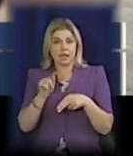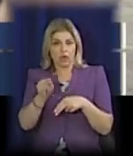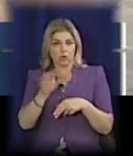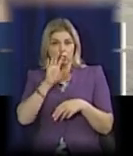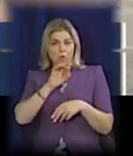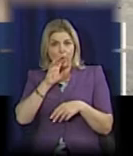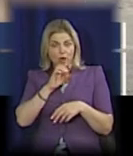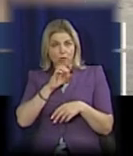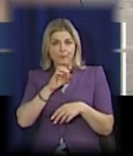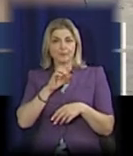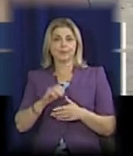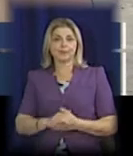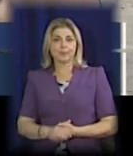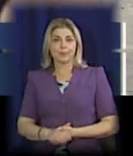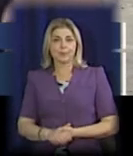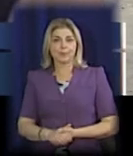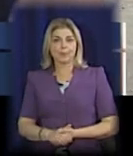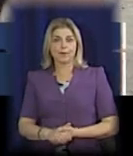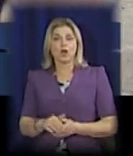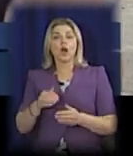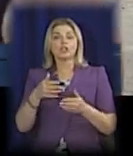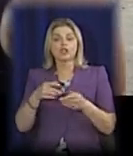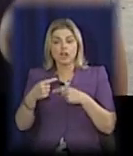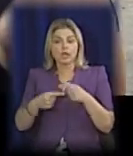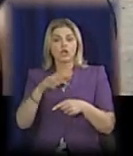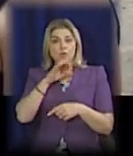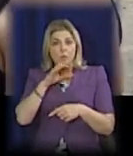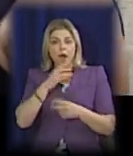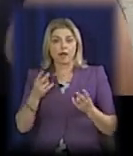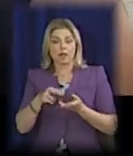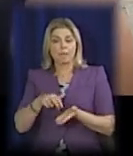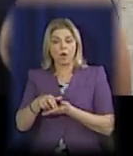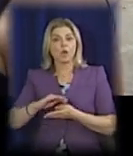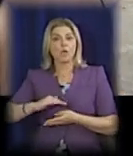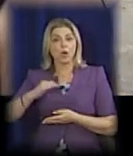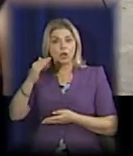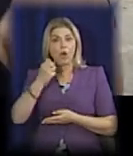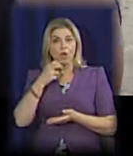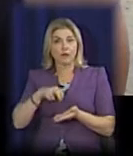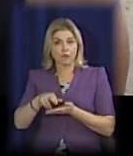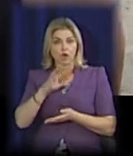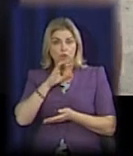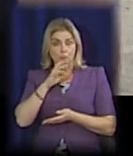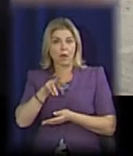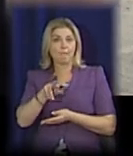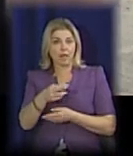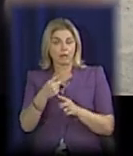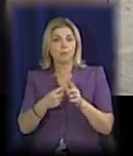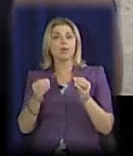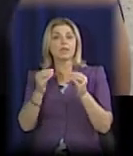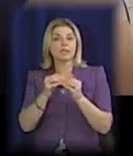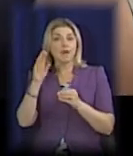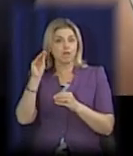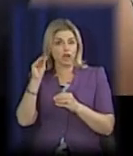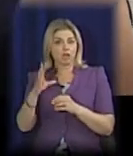Я приходжу, двері заблоковані цією собакою. Крізь собаку треба заходити до під'їзду, і коли виходиш, собака ось в п'ятницю у 9:30 вечора